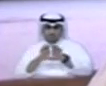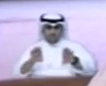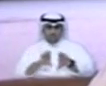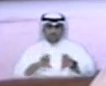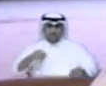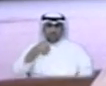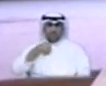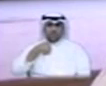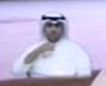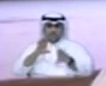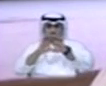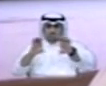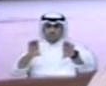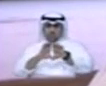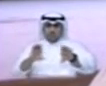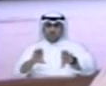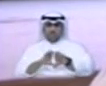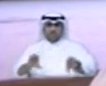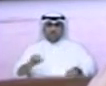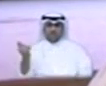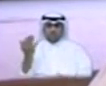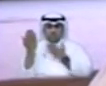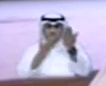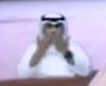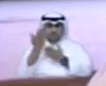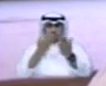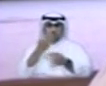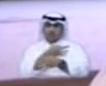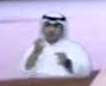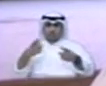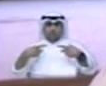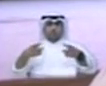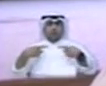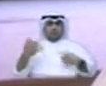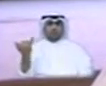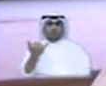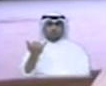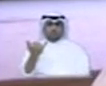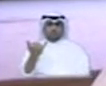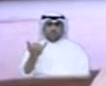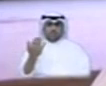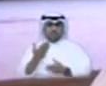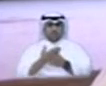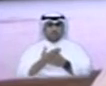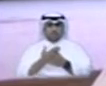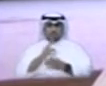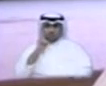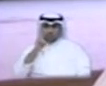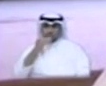يتعلق بالأجهزة الحديثة التقنية داخل مدارسنا وفي مناهجنا حتى يتم إخراج